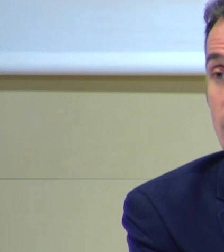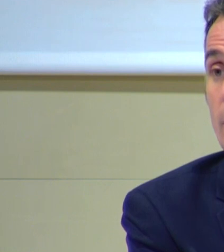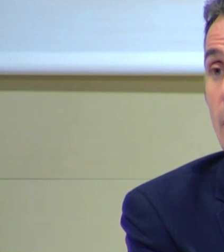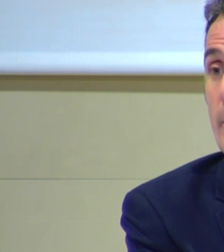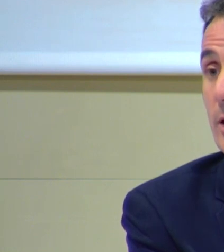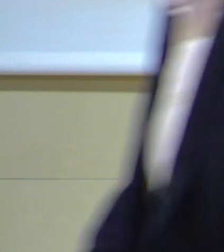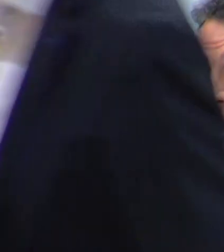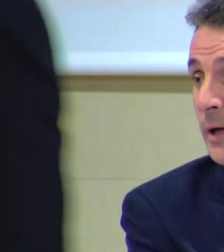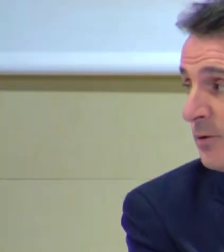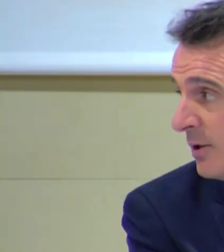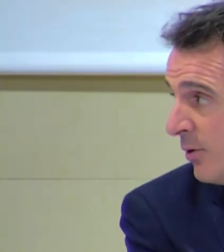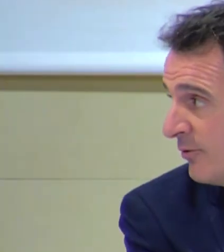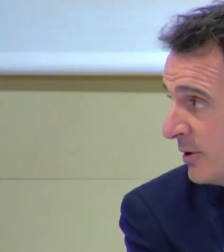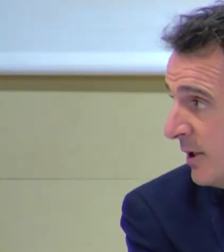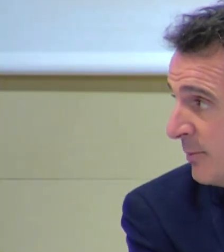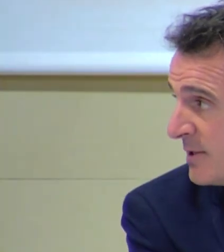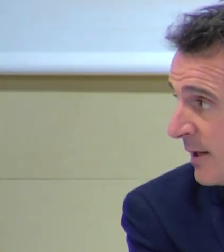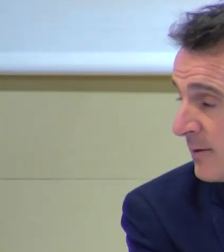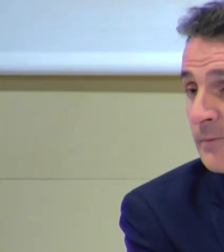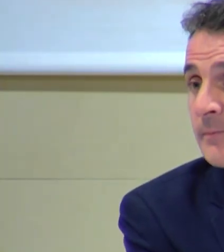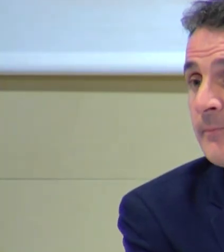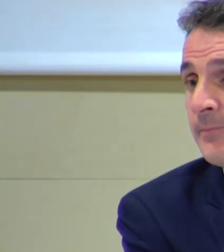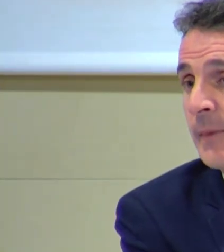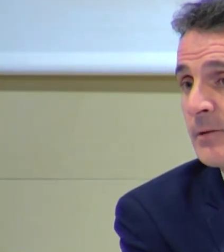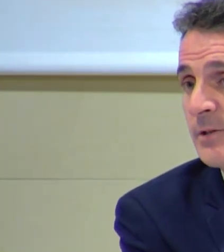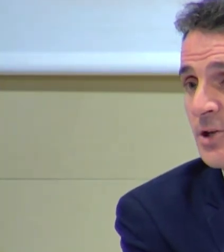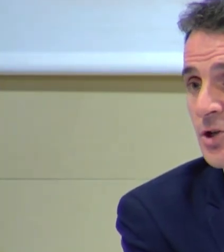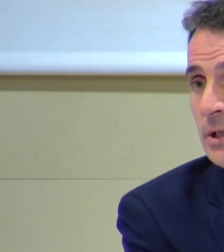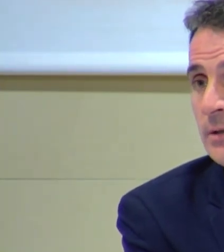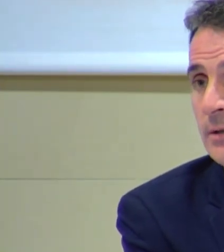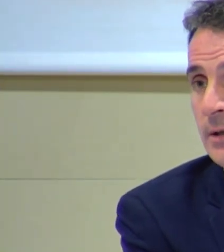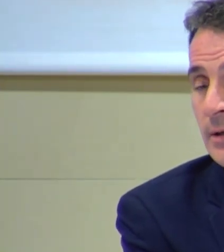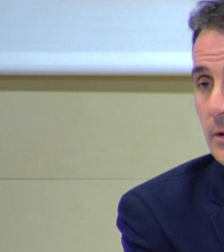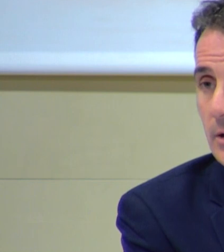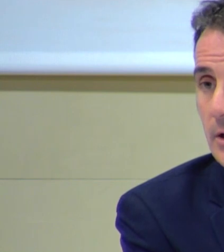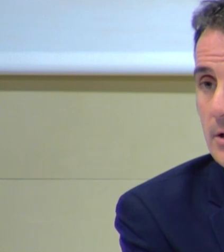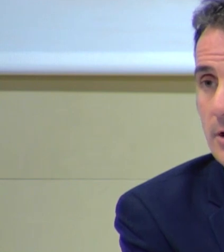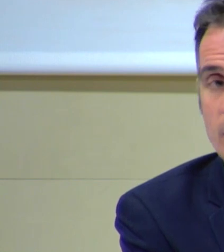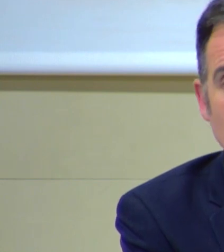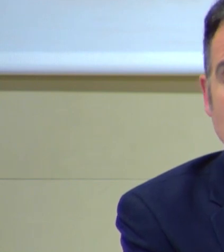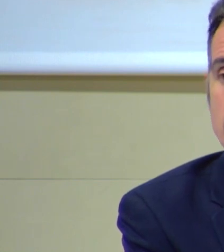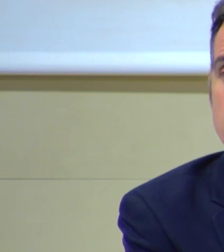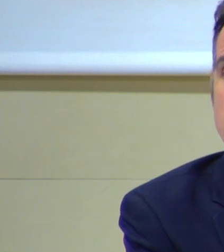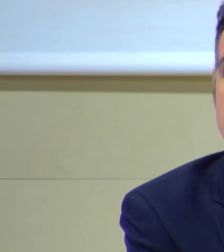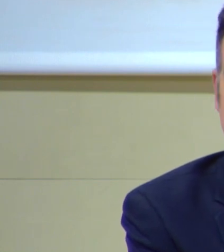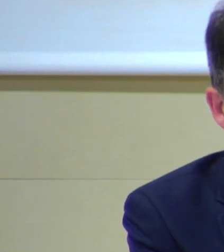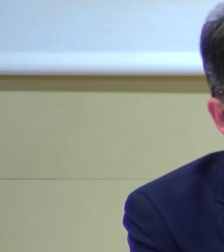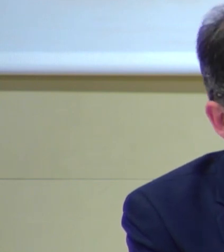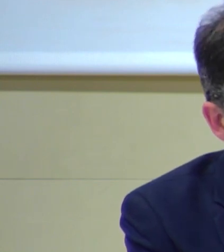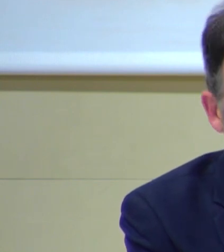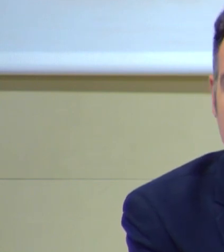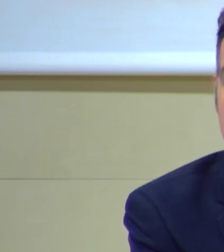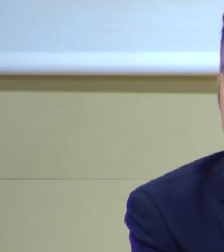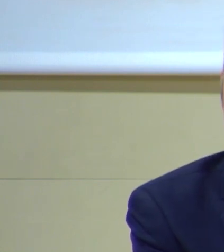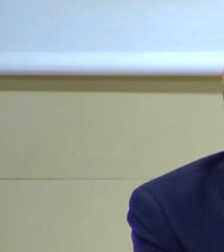non mais maintenant on prend acte des votes les prises d'acte savez ça a changé il ya l'année dernière où il ya deux ans